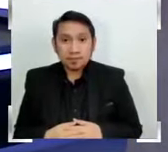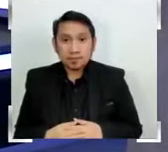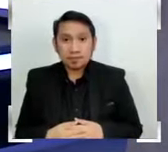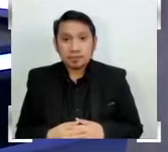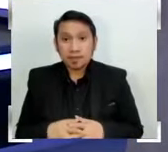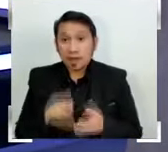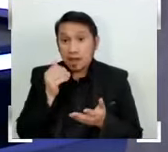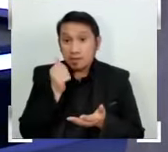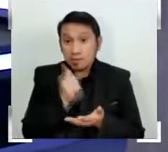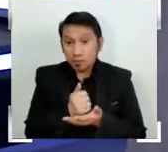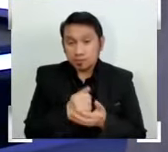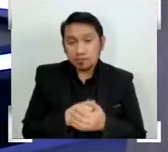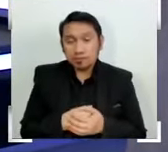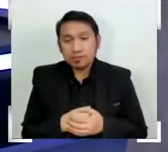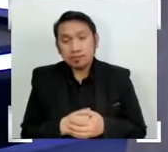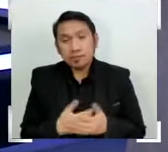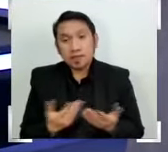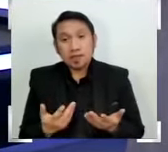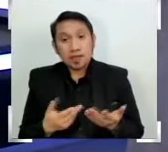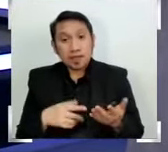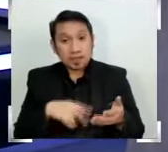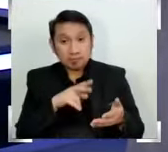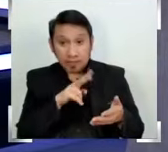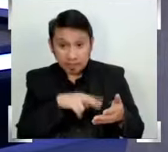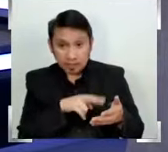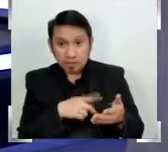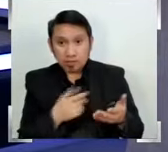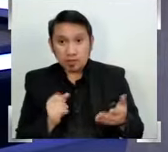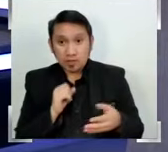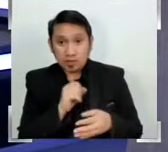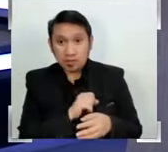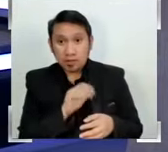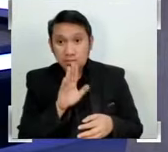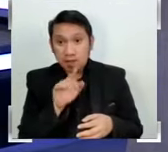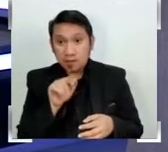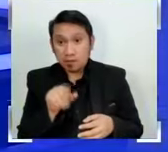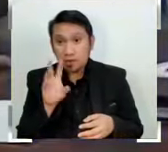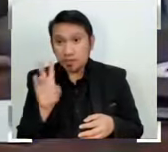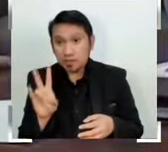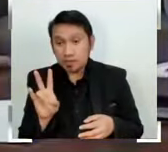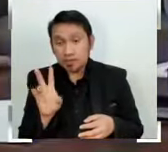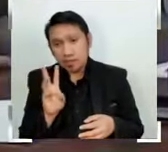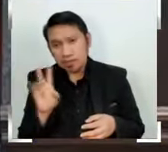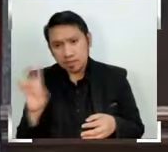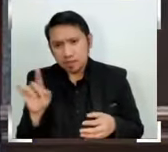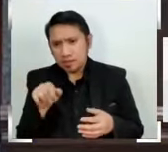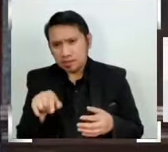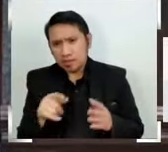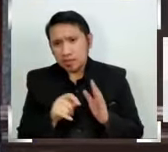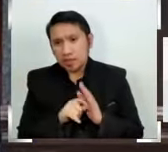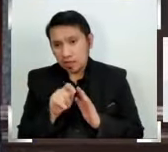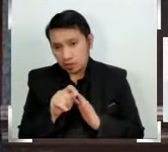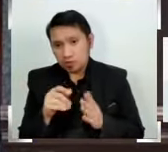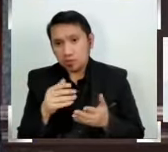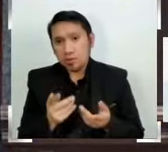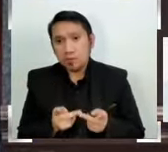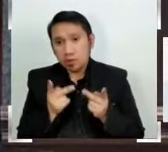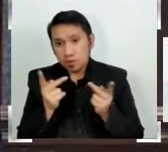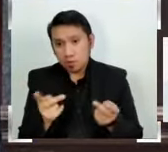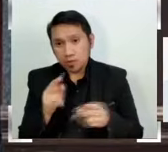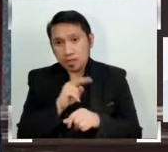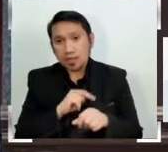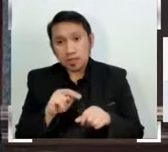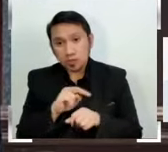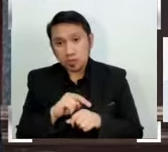Aprobado na sa ikatlo't huling pagbasa ng Senado ang 5.768 trillion peso 2024 proposed national